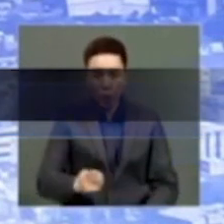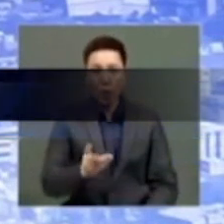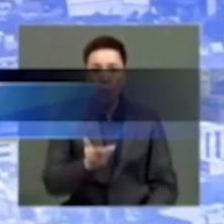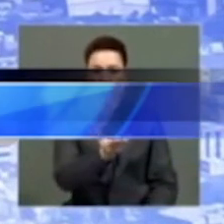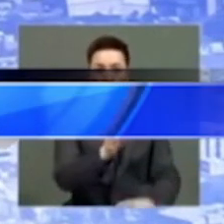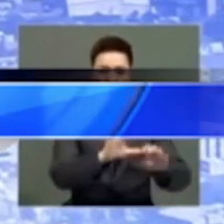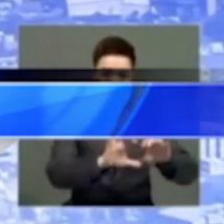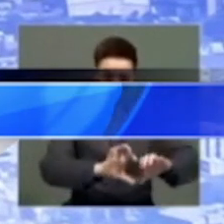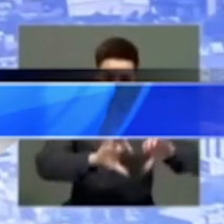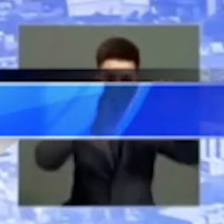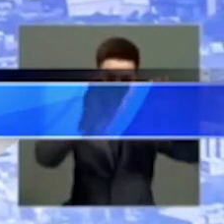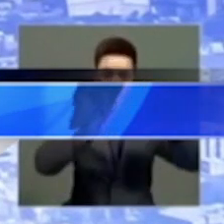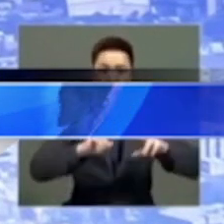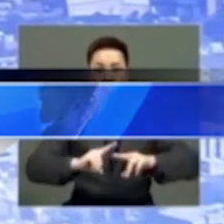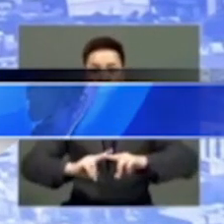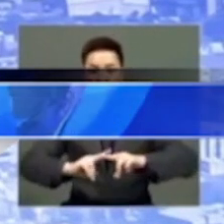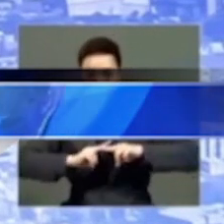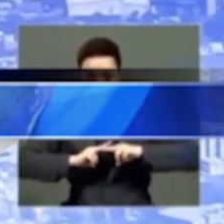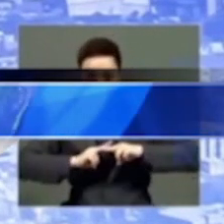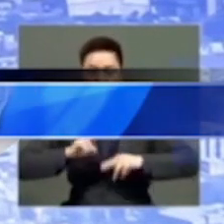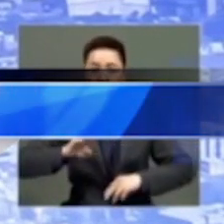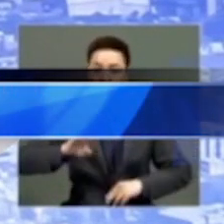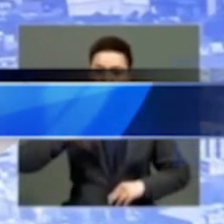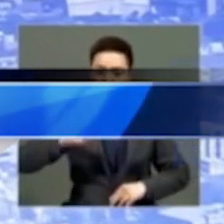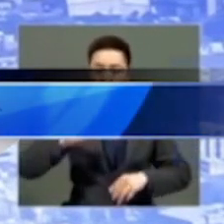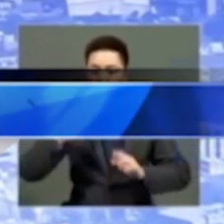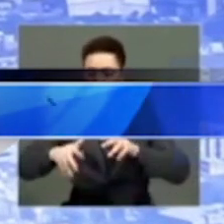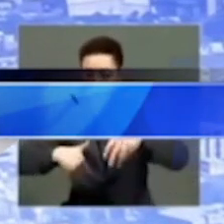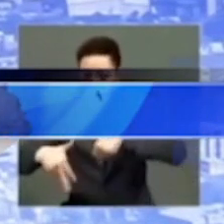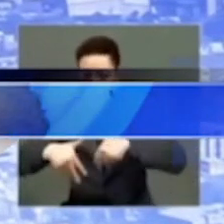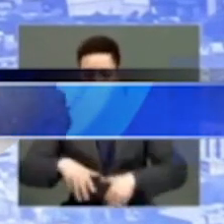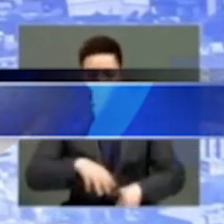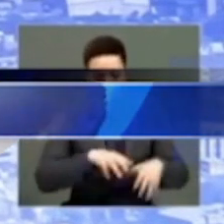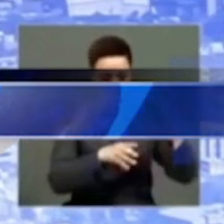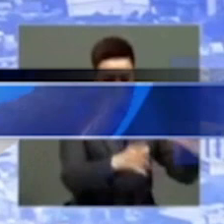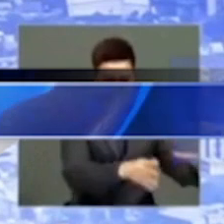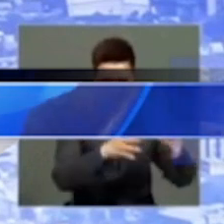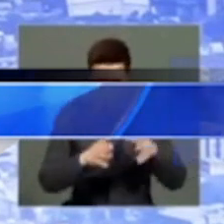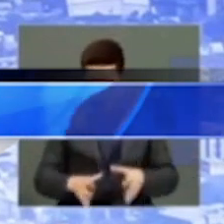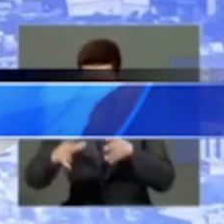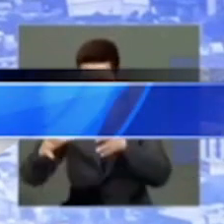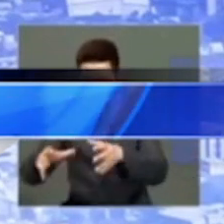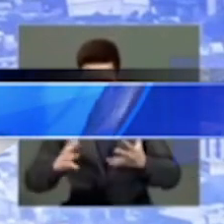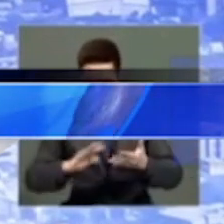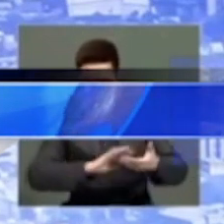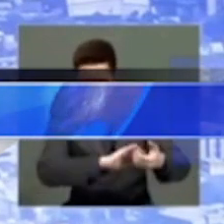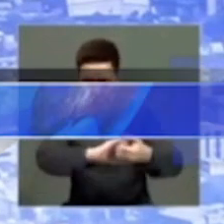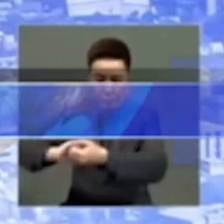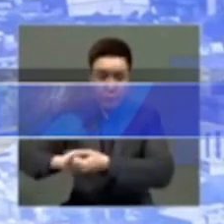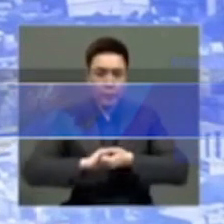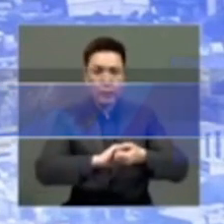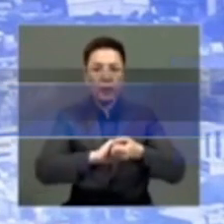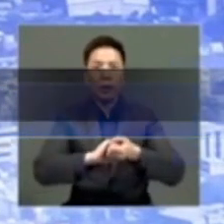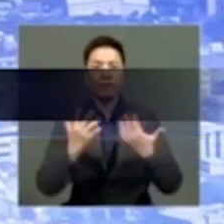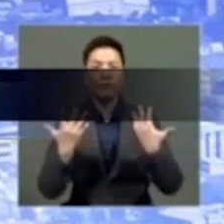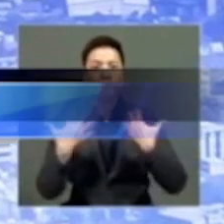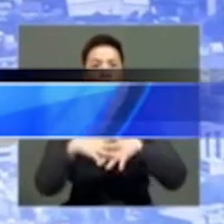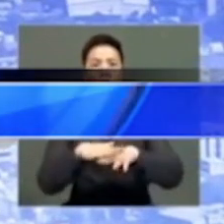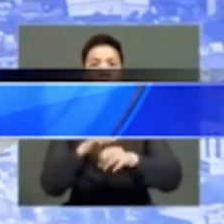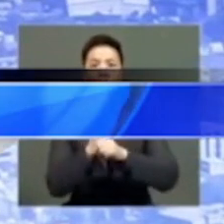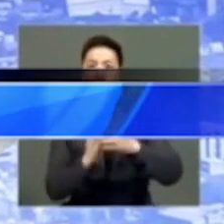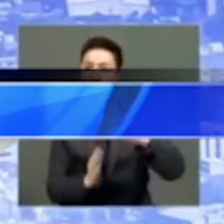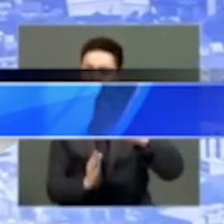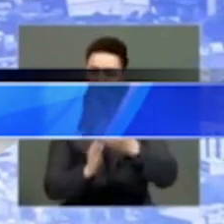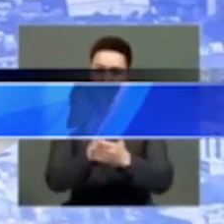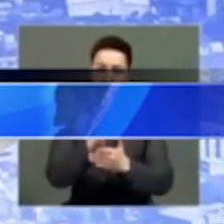างรอบคอบและนำมาสู่การสั่งการบริหารสถานการณ์เร็วจะช้านะคะจะเร็วหรือว่าจะช้าขึ้นอยู่กับการพิจารณ